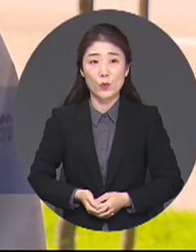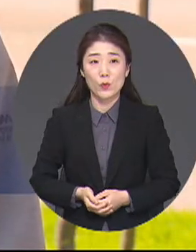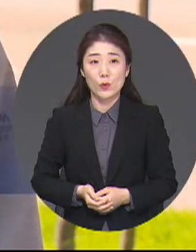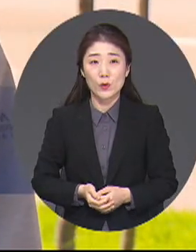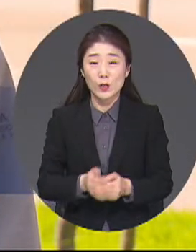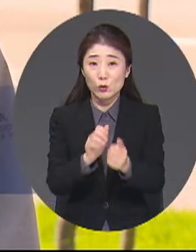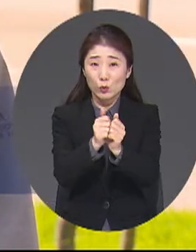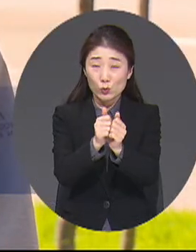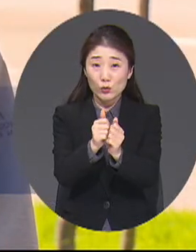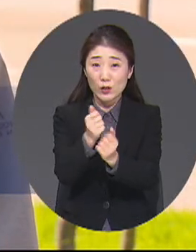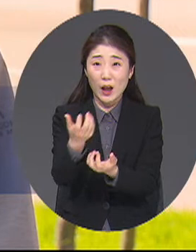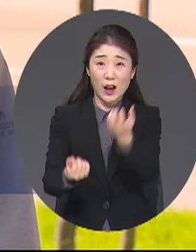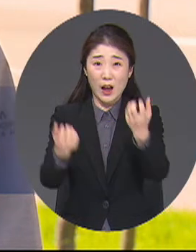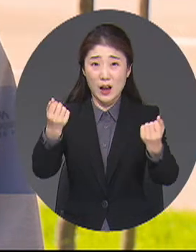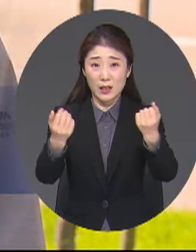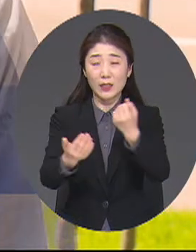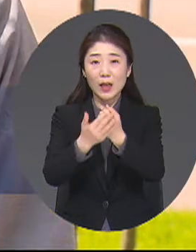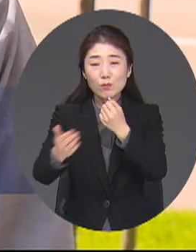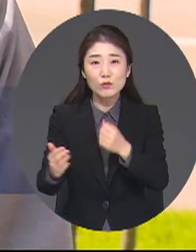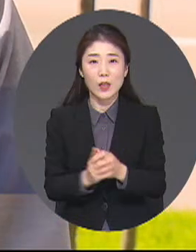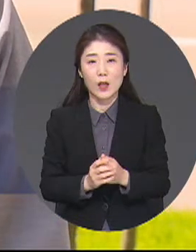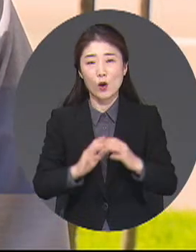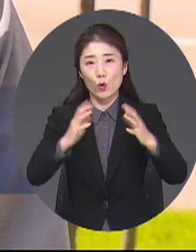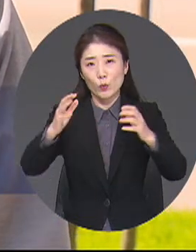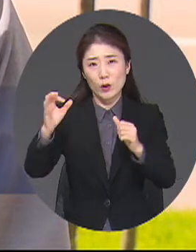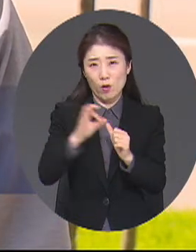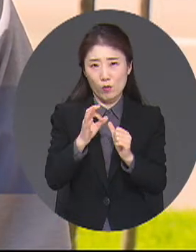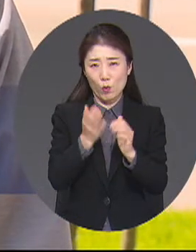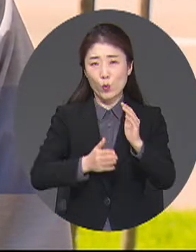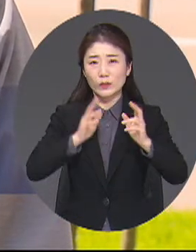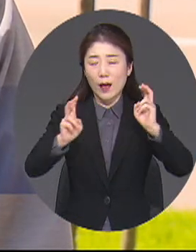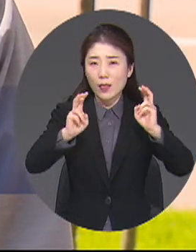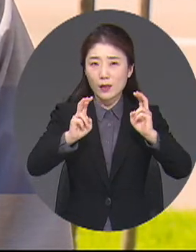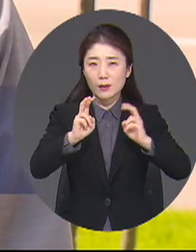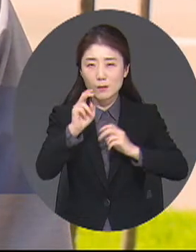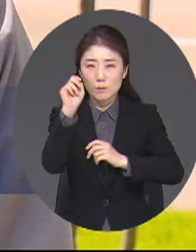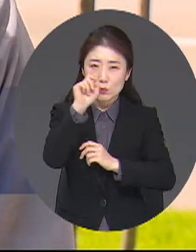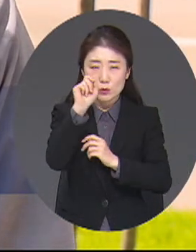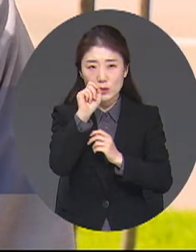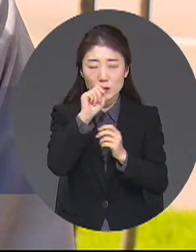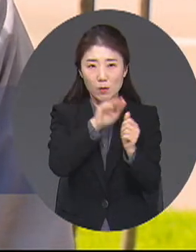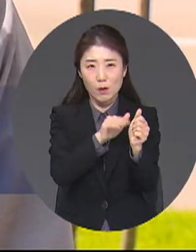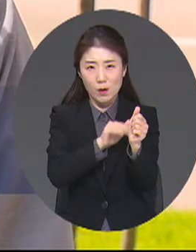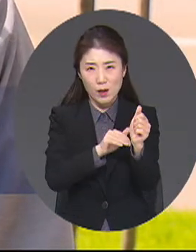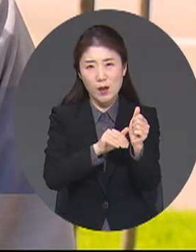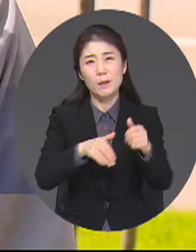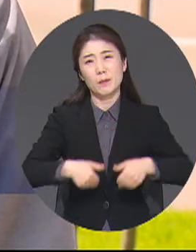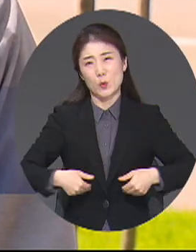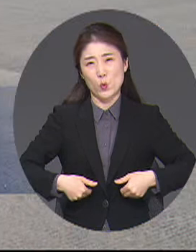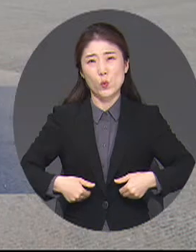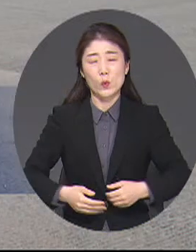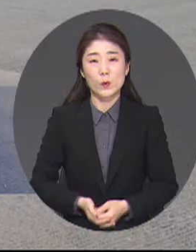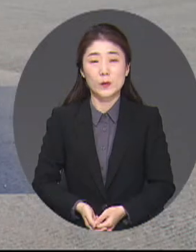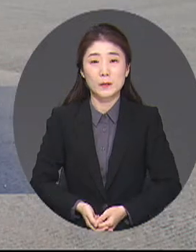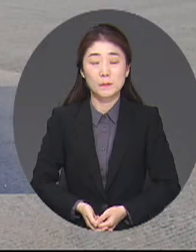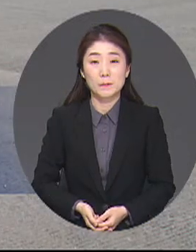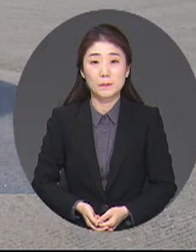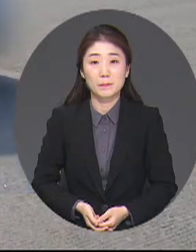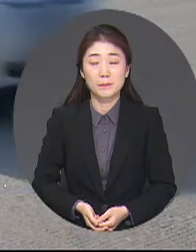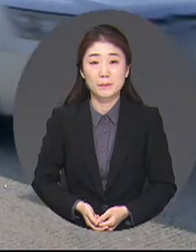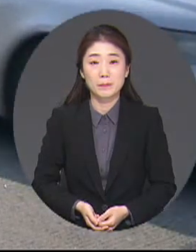힘이 없습니다 대주주의 국민연금에 눈치를 봐야 되고 또 인원이 어떻게 될지를 모르는 부분이기 때문에 주주사에게 설득을 시켜야 되는 부분이라고